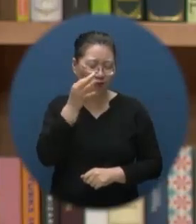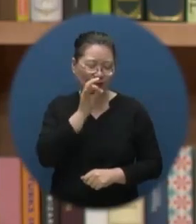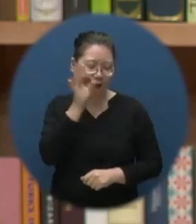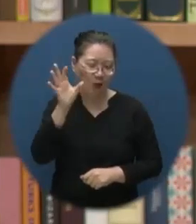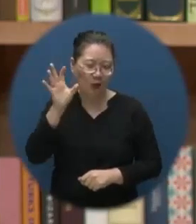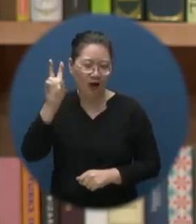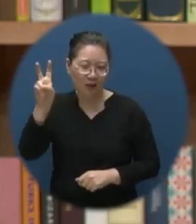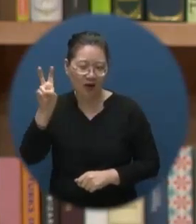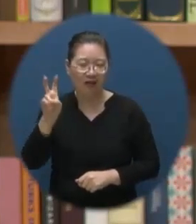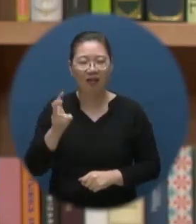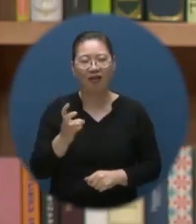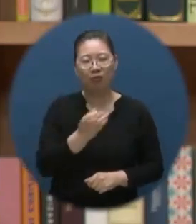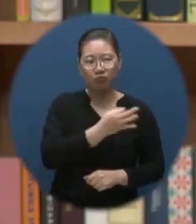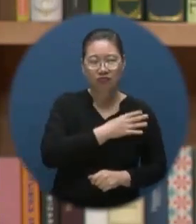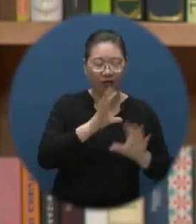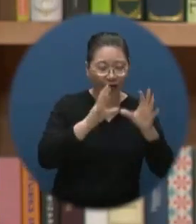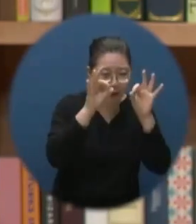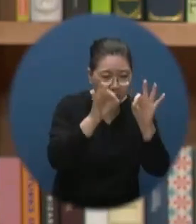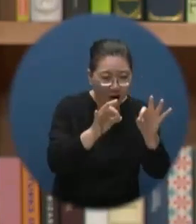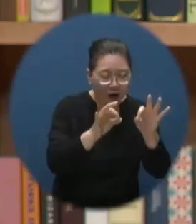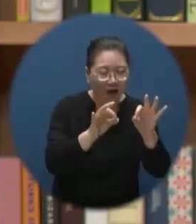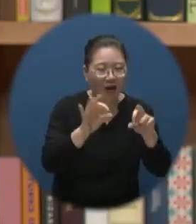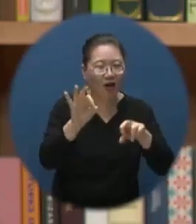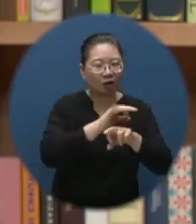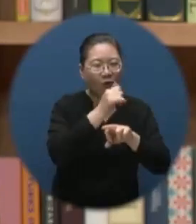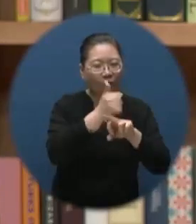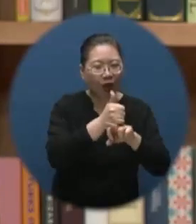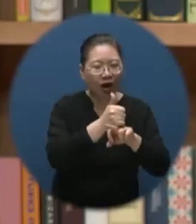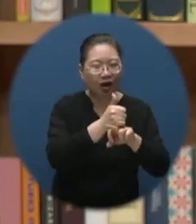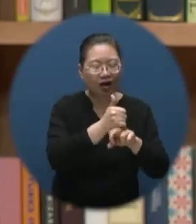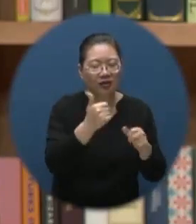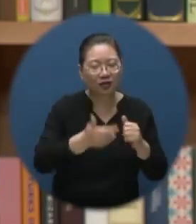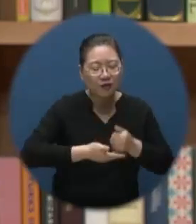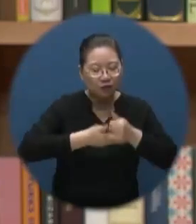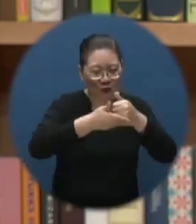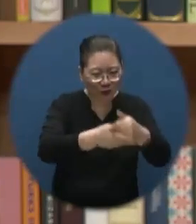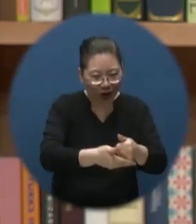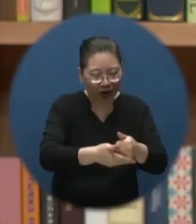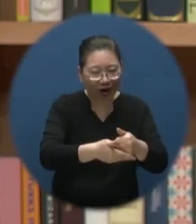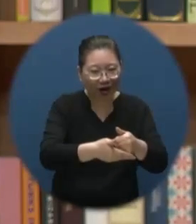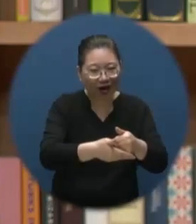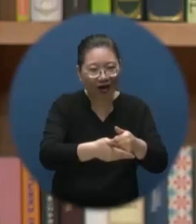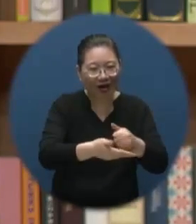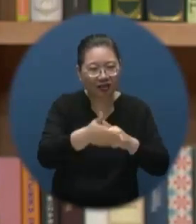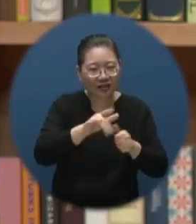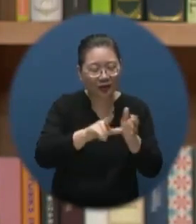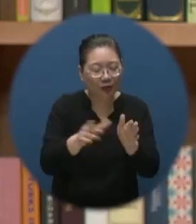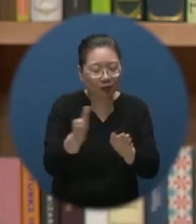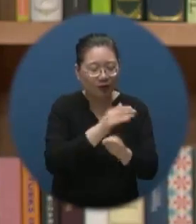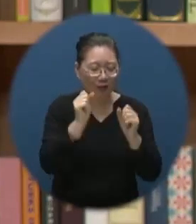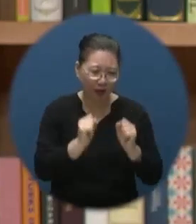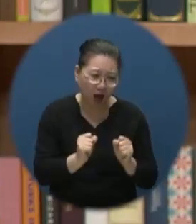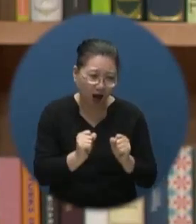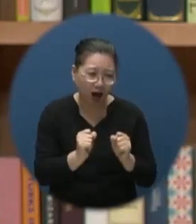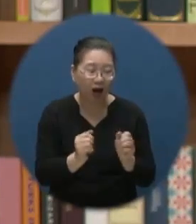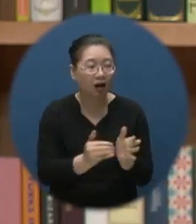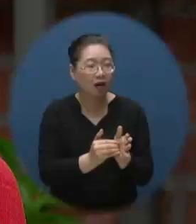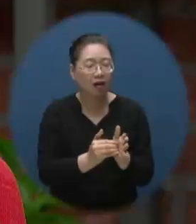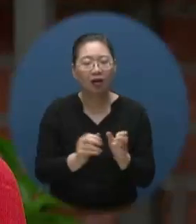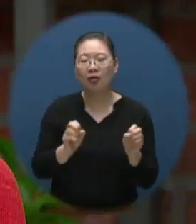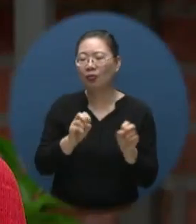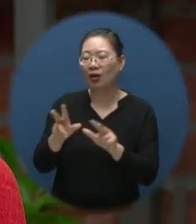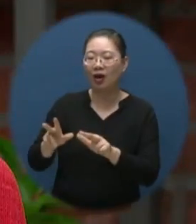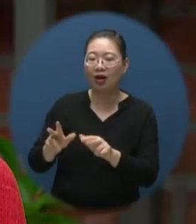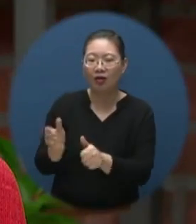당시. 그렇게 잘 사는 나라를 보고 예, 예. 왕실 초청을 받으셔서 가셨는데 예. 그냥 바로 그때부터 눌러 계셨던 겁니까? 바로